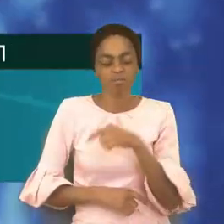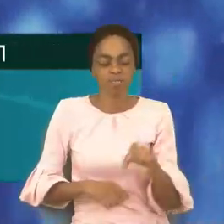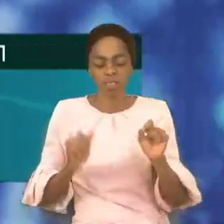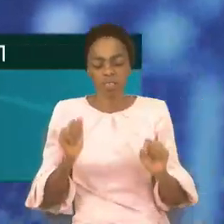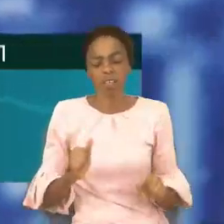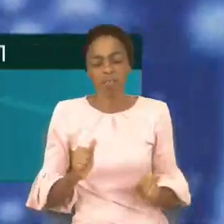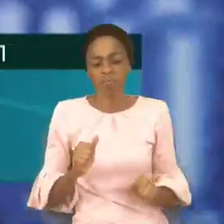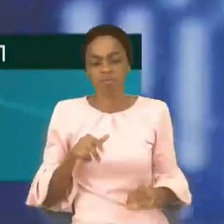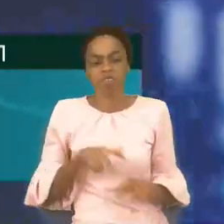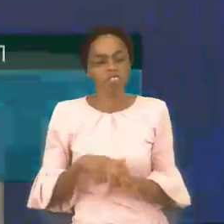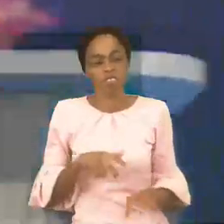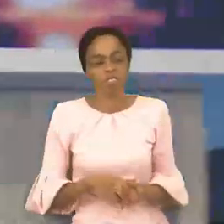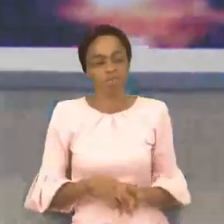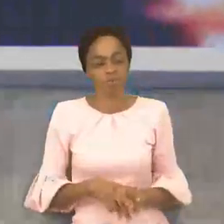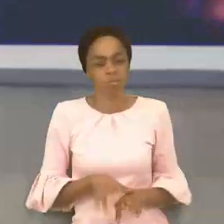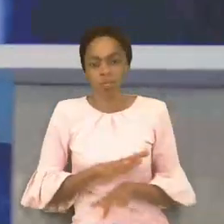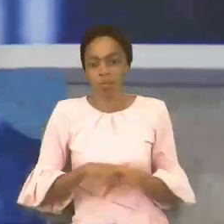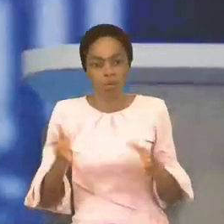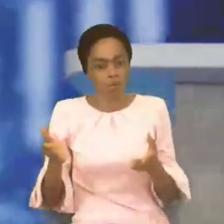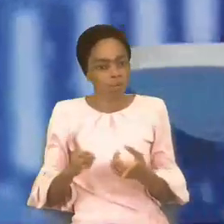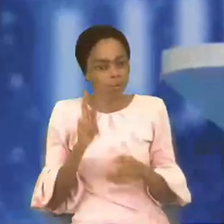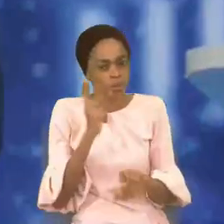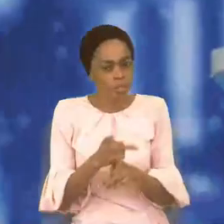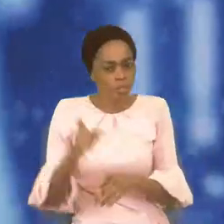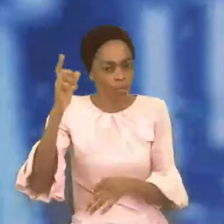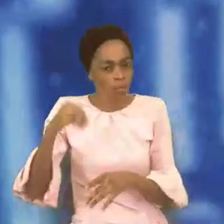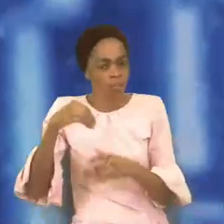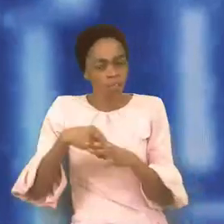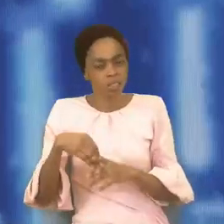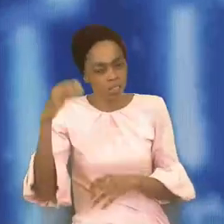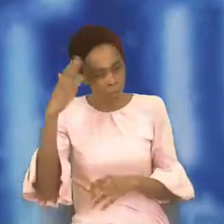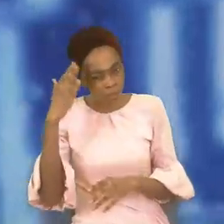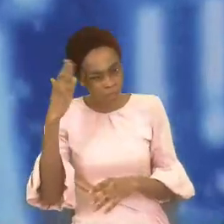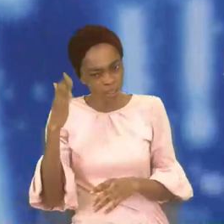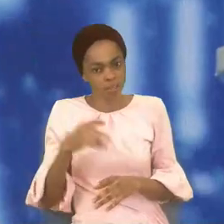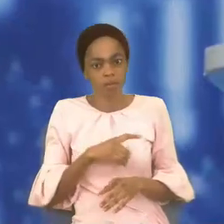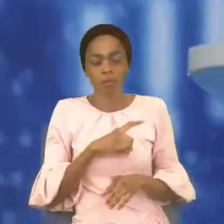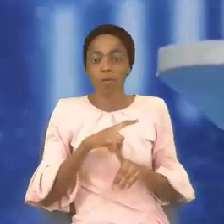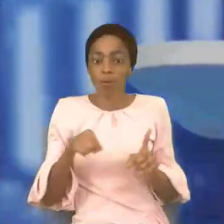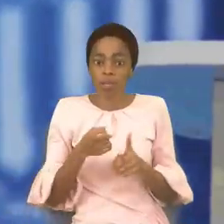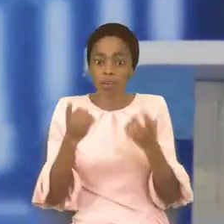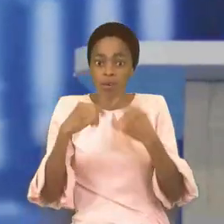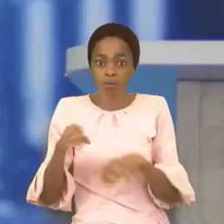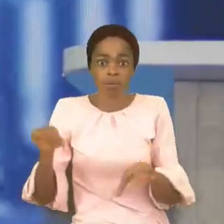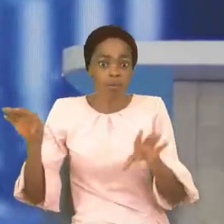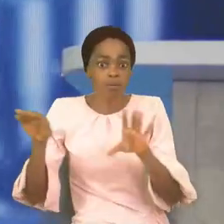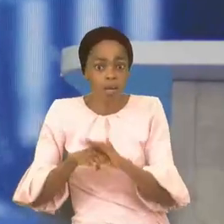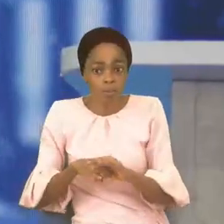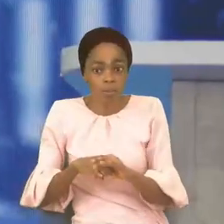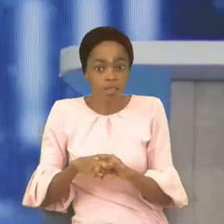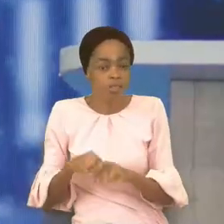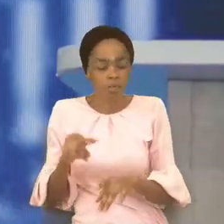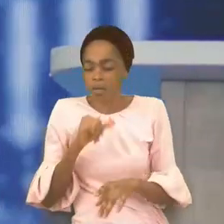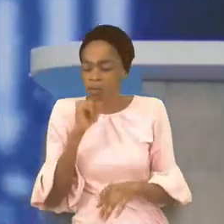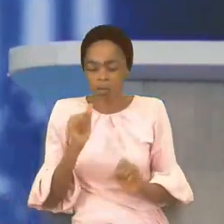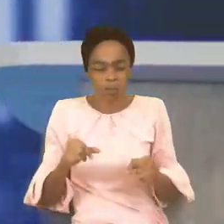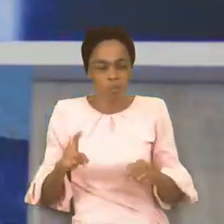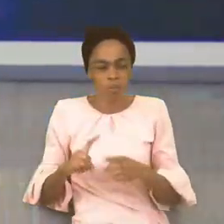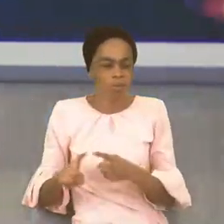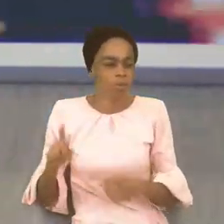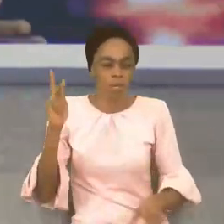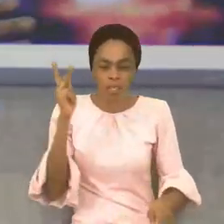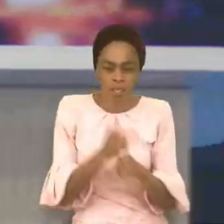peuvent tricher. Ils ne veulent pas retenir Dieu quand il s'agit du mariage. Ils ne veulent pas connaître